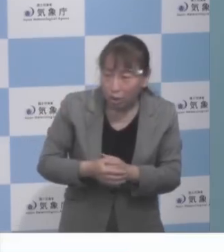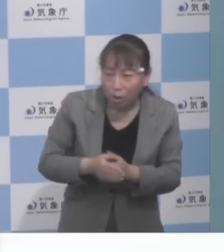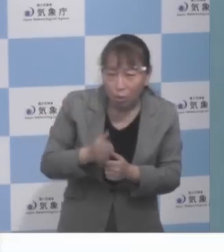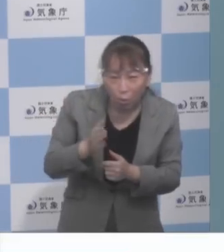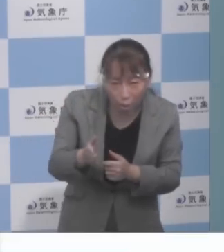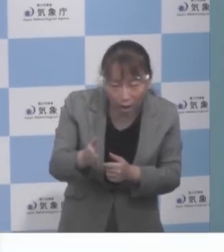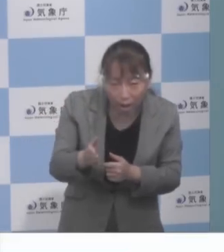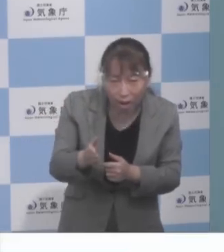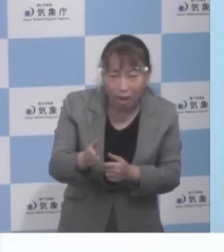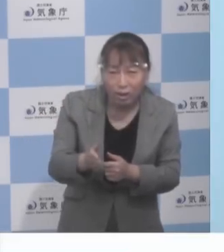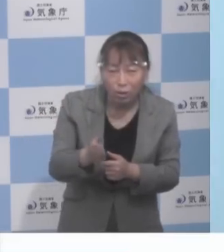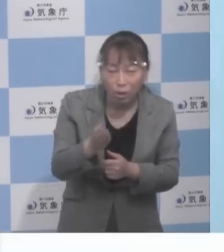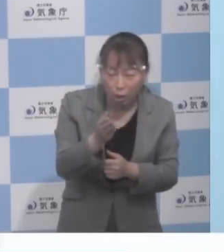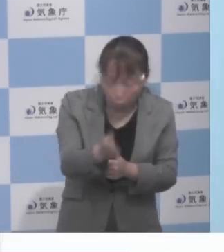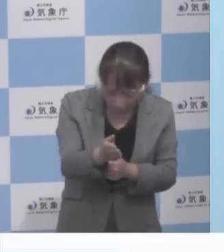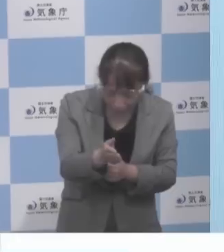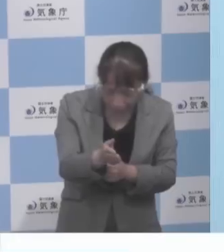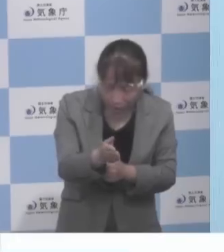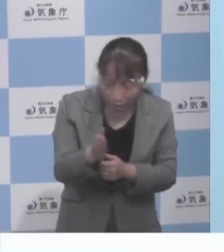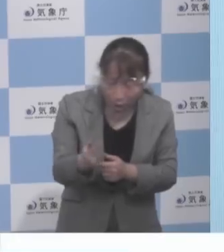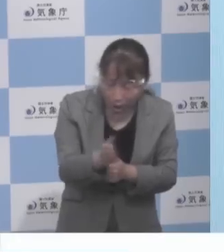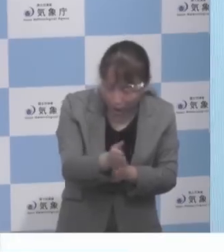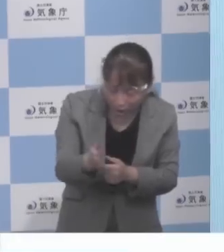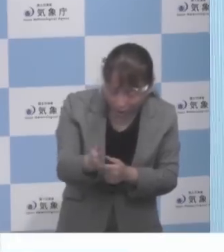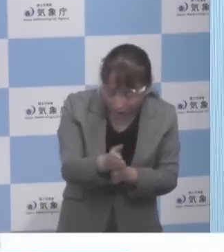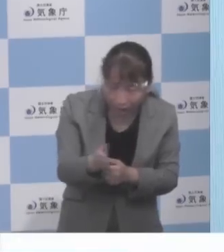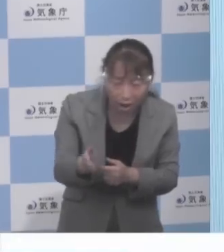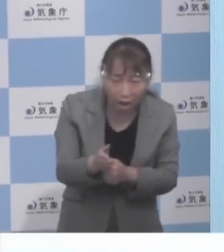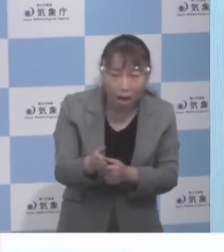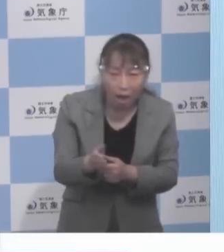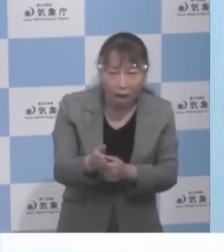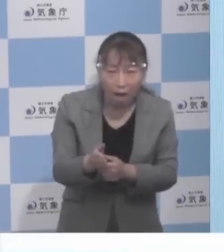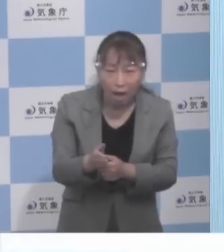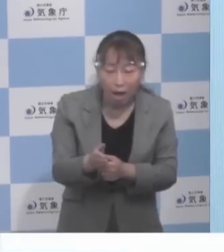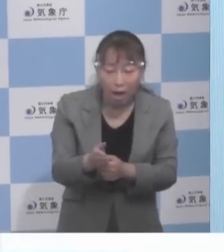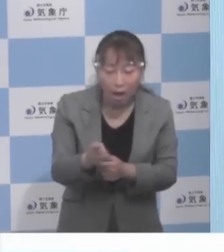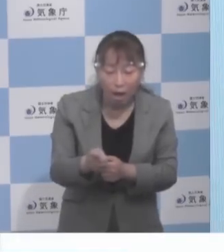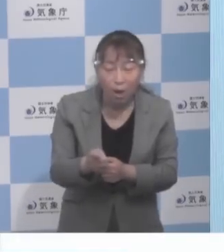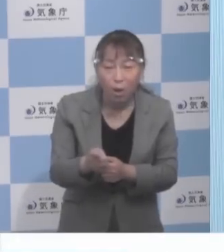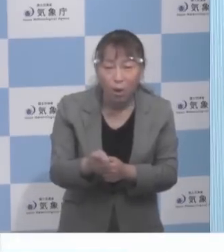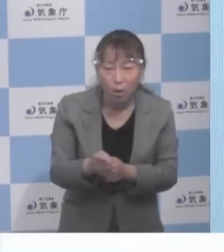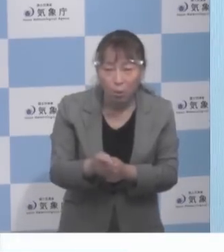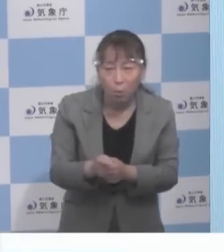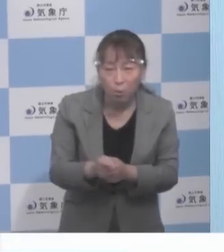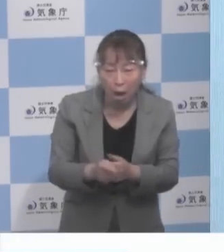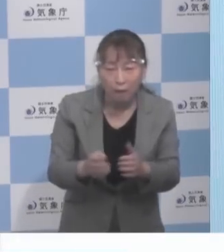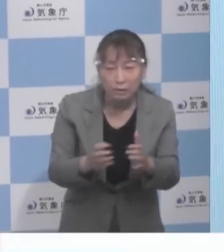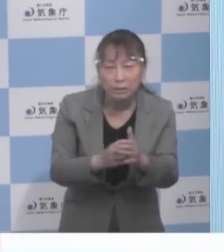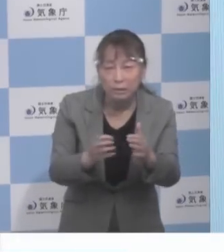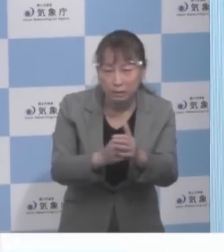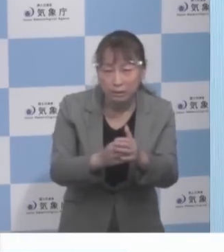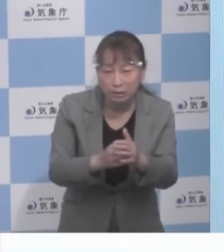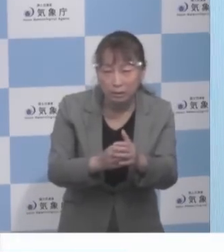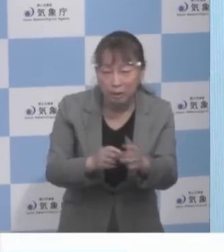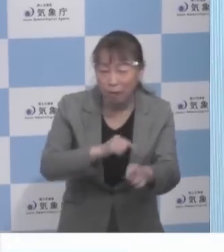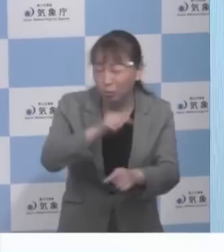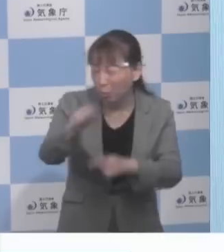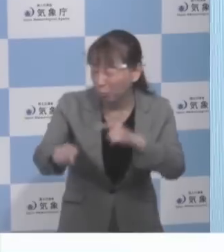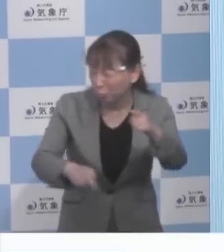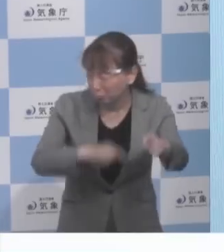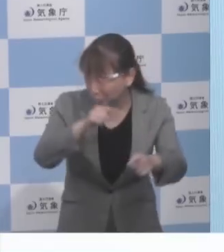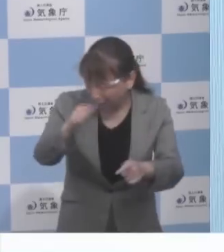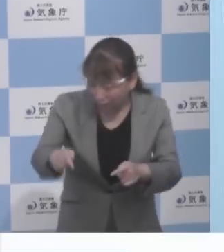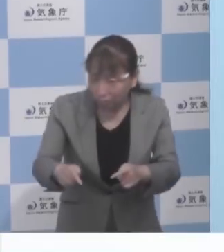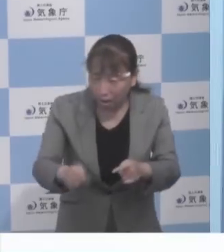これとかこれですね、こういったものが一番飛んだ噴石なのではないかと見ております。